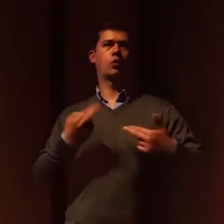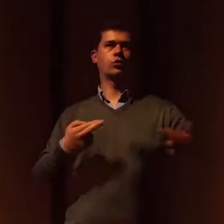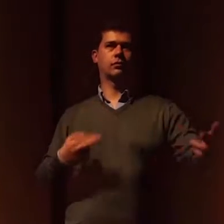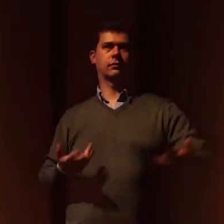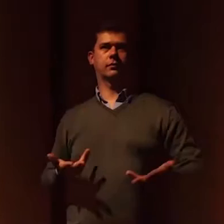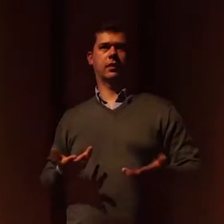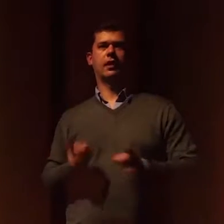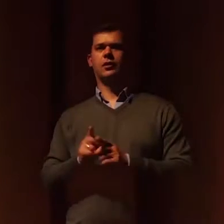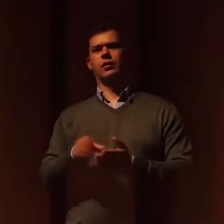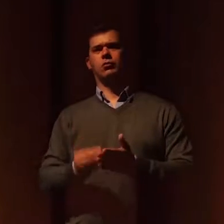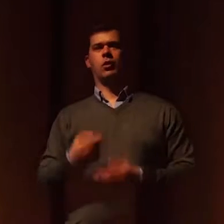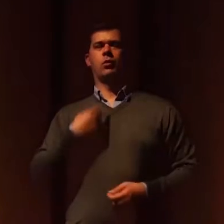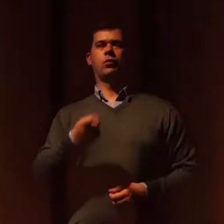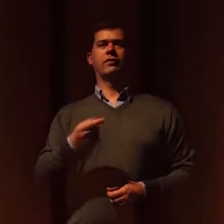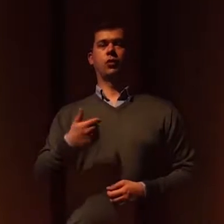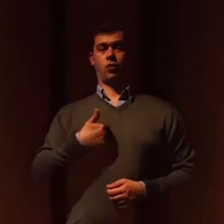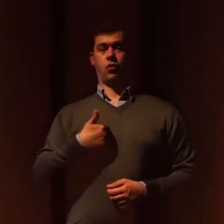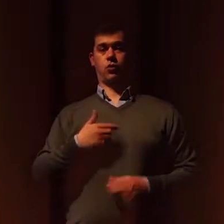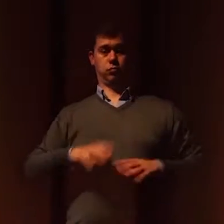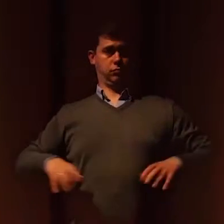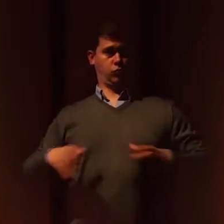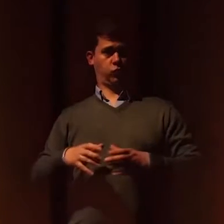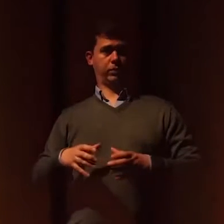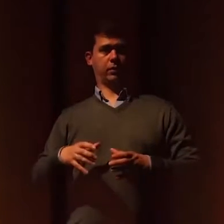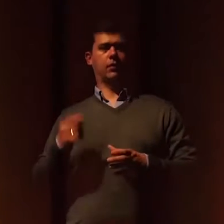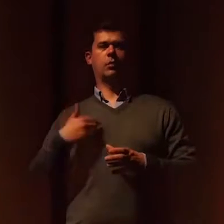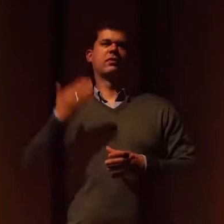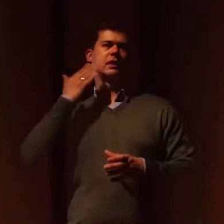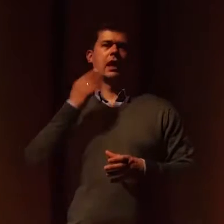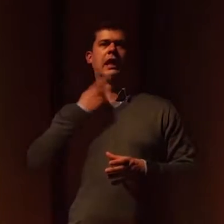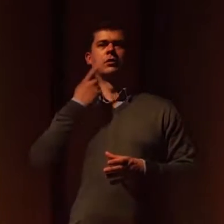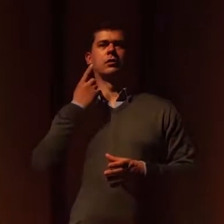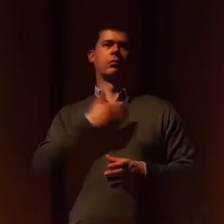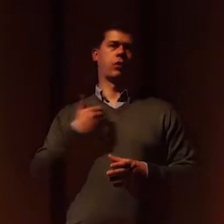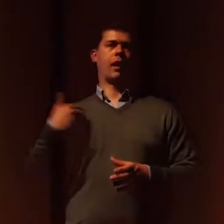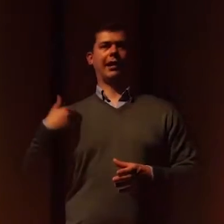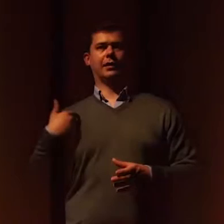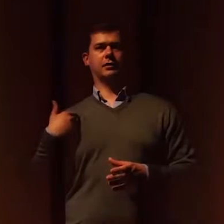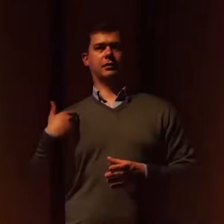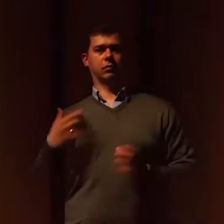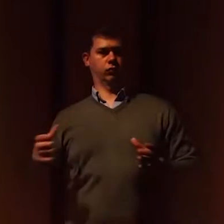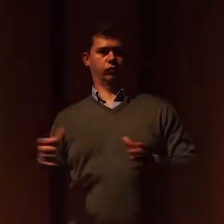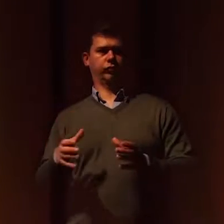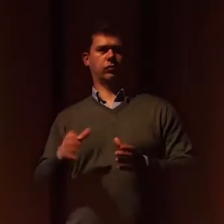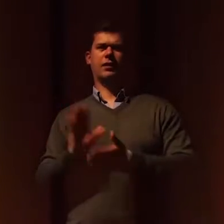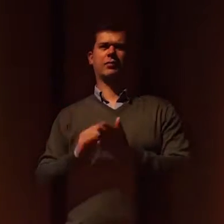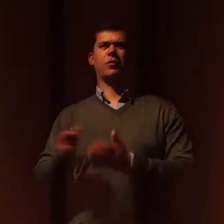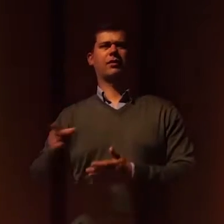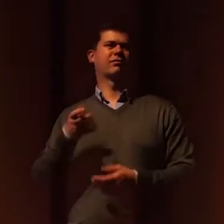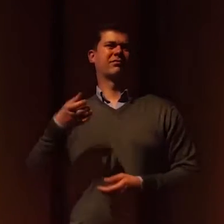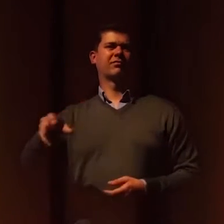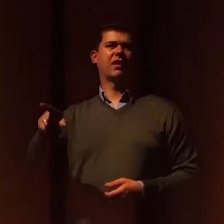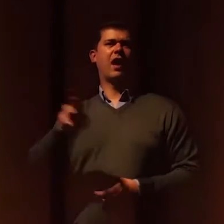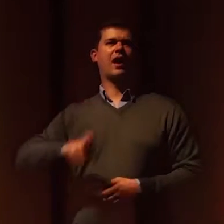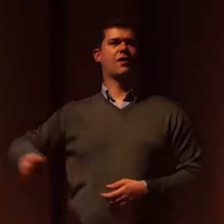żeby powiedzieć Popatrzcie tutaj mamy ucznia uczniów którzy znają jakiś inny język nawet jeżeli to jest język gwarowy